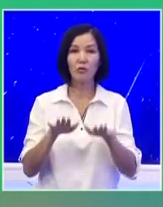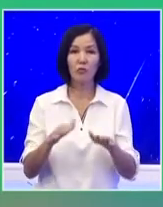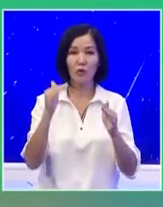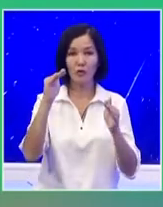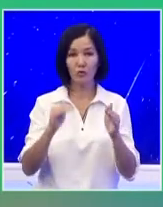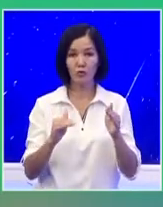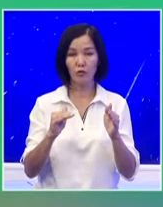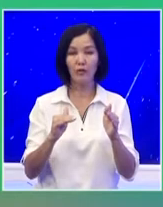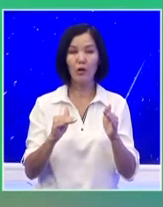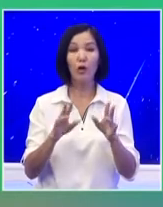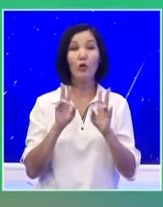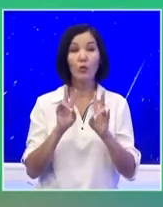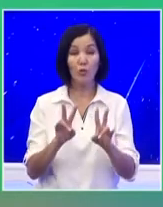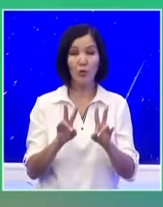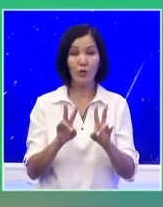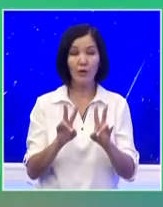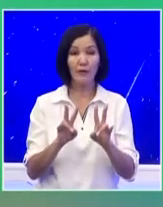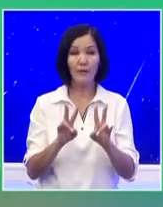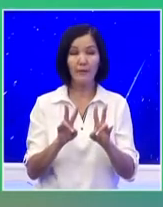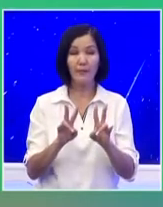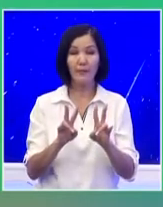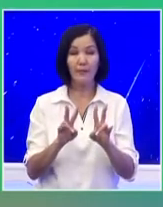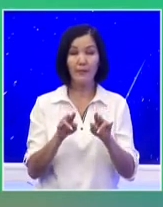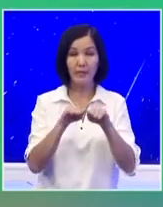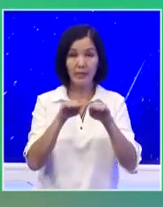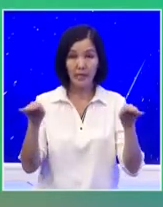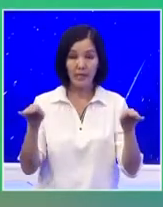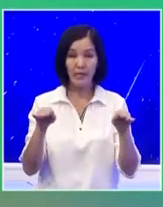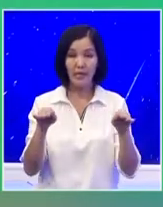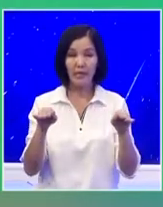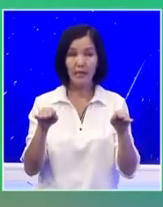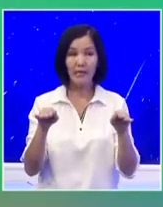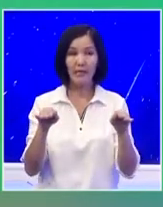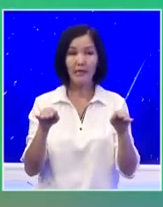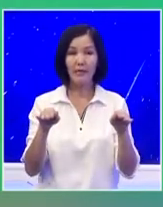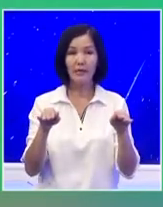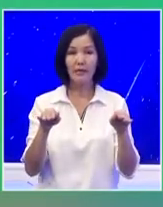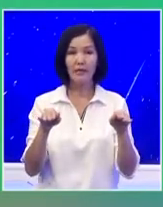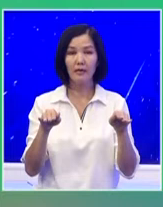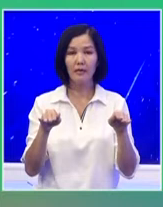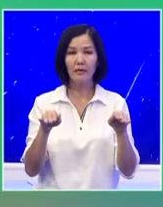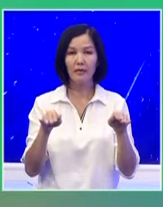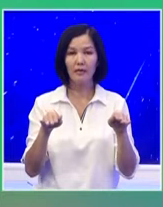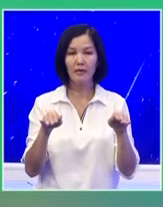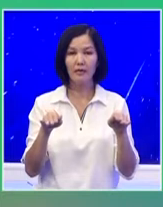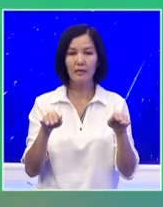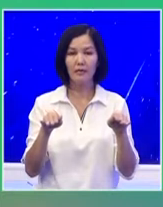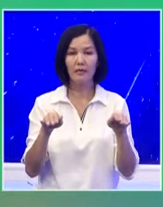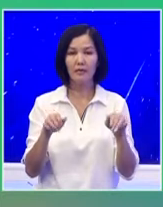тұрақтадық. Бірақ бұл көрсеткіш қарап, бұл